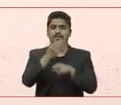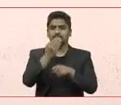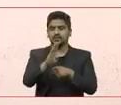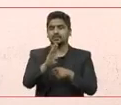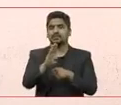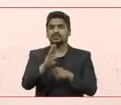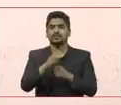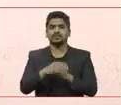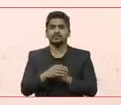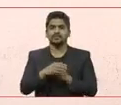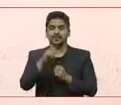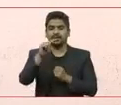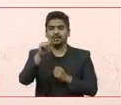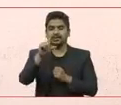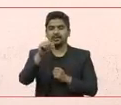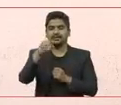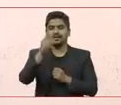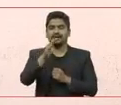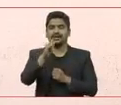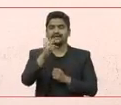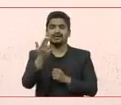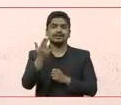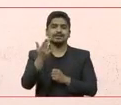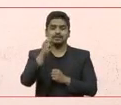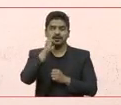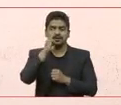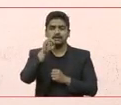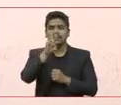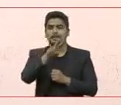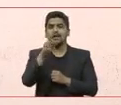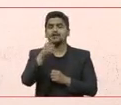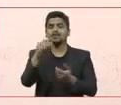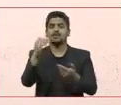कान्तिमै अहिलेसम्म हामीले 22वटा बच्चा